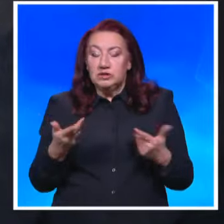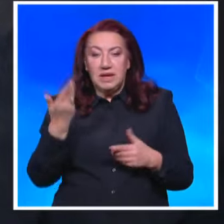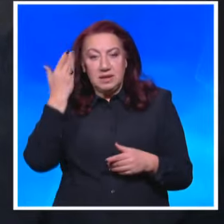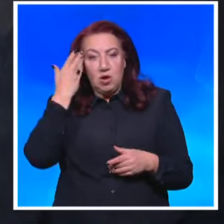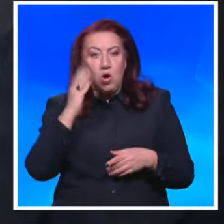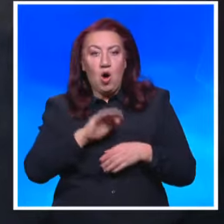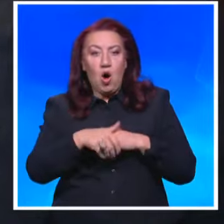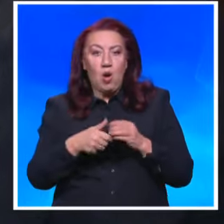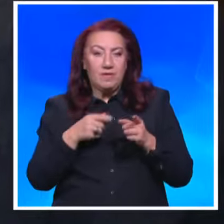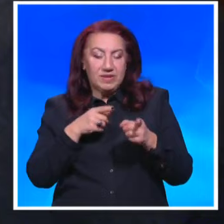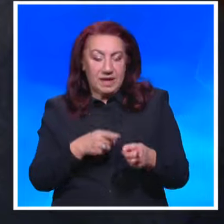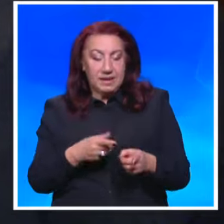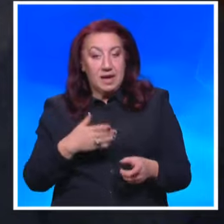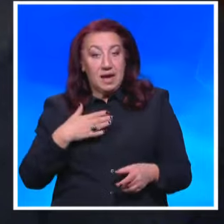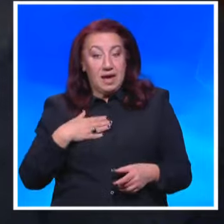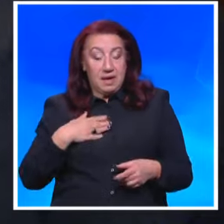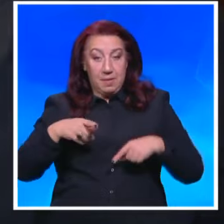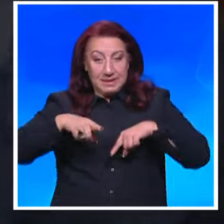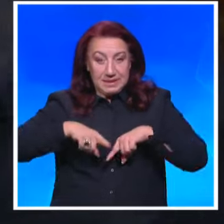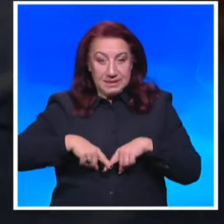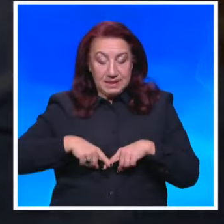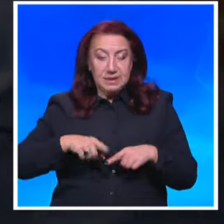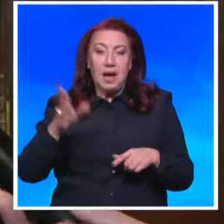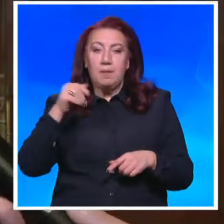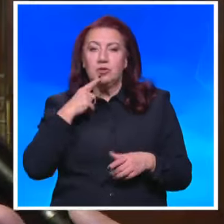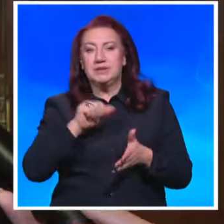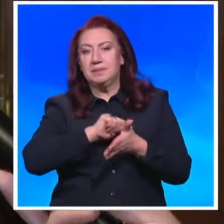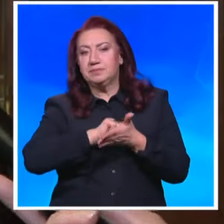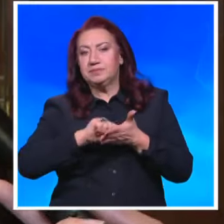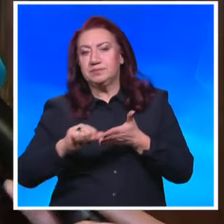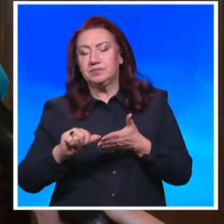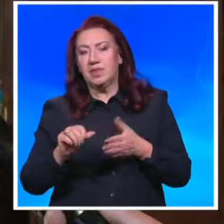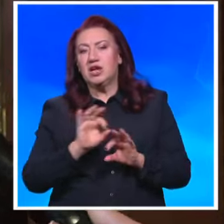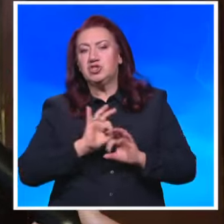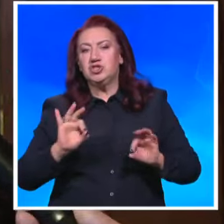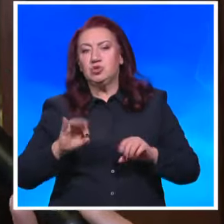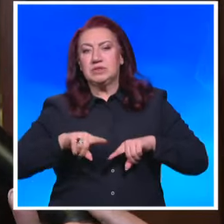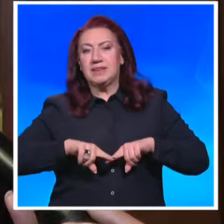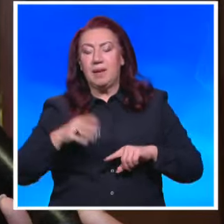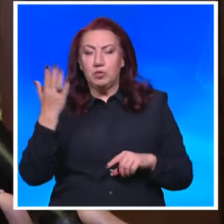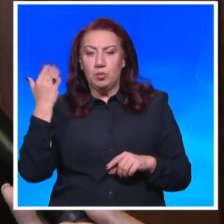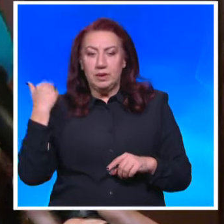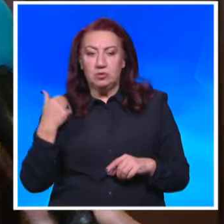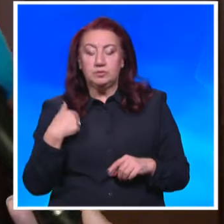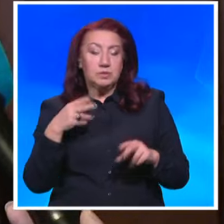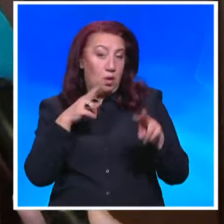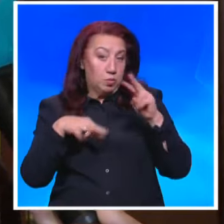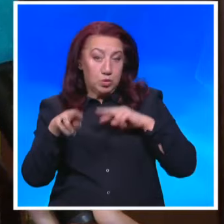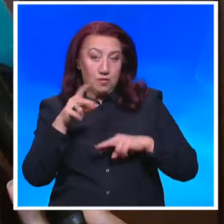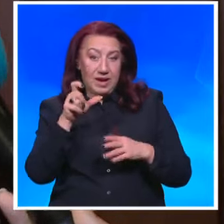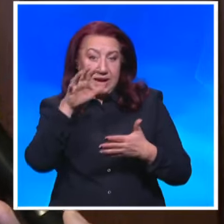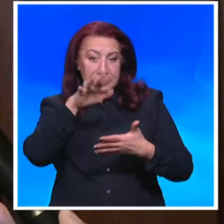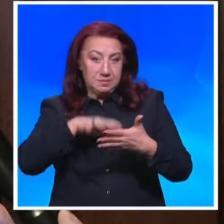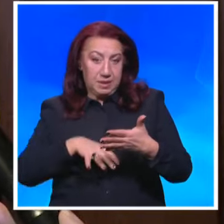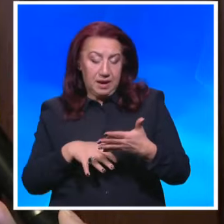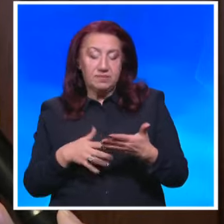стигнало до осъдителни присъди и евентуална реабилитация. Справката, която имаме, Софийска районна прокуратура е